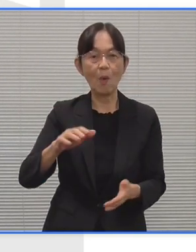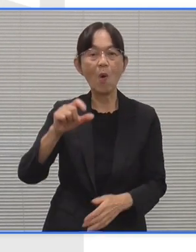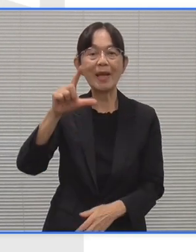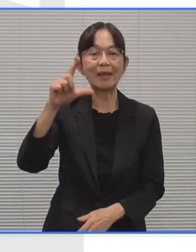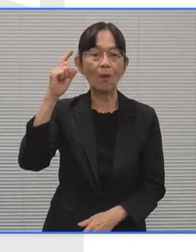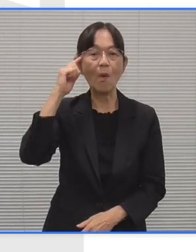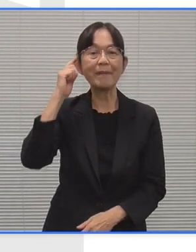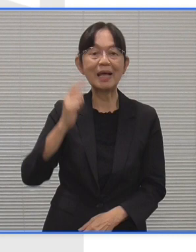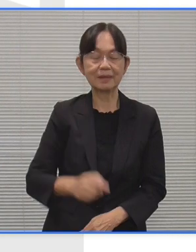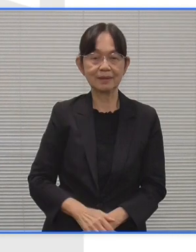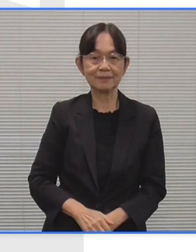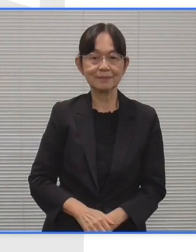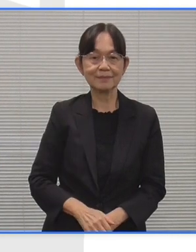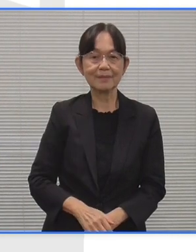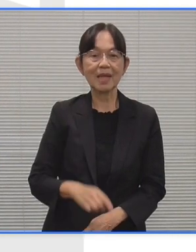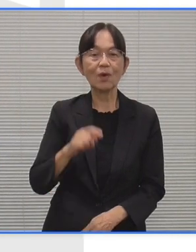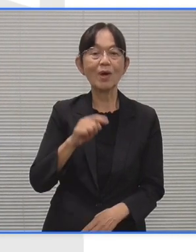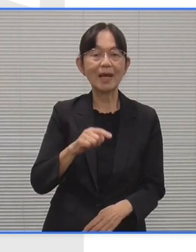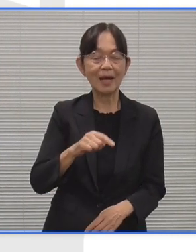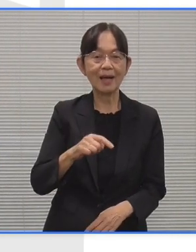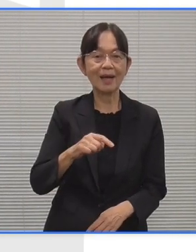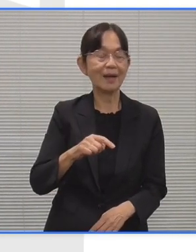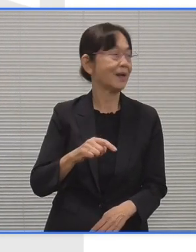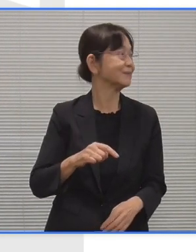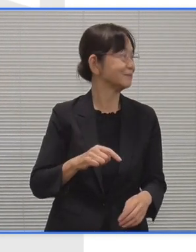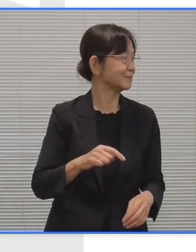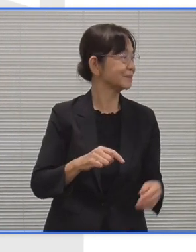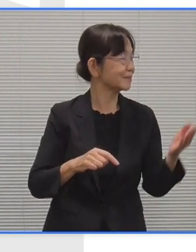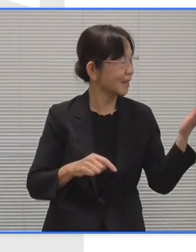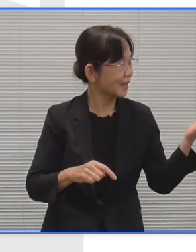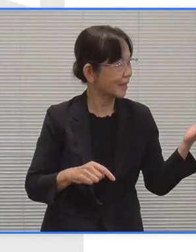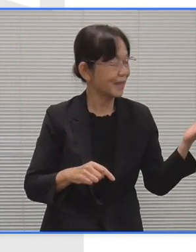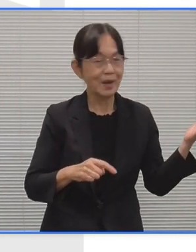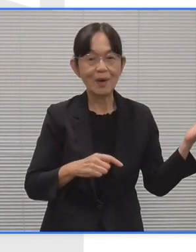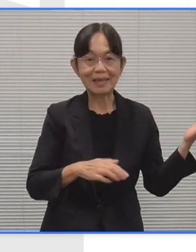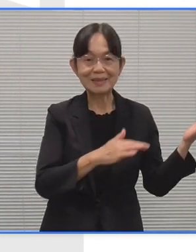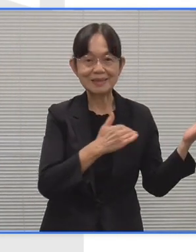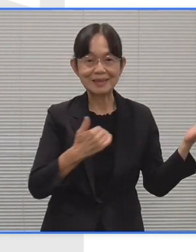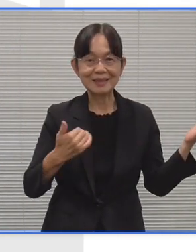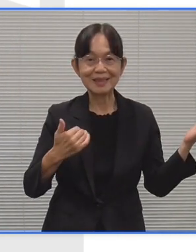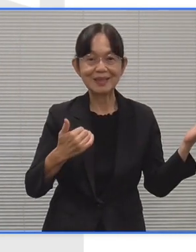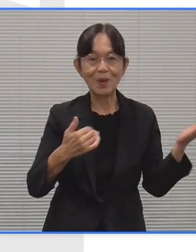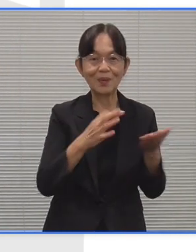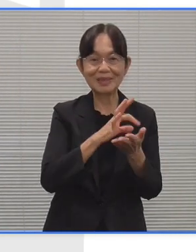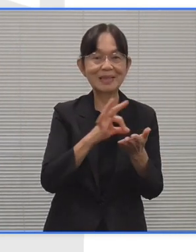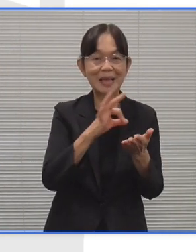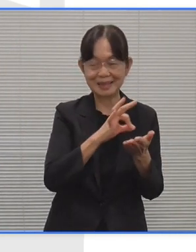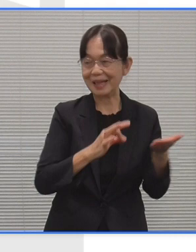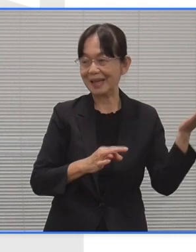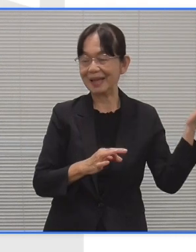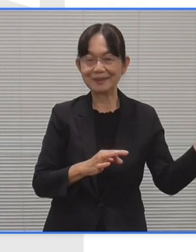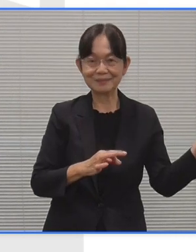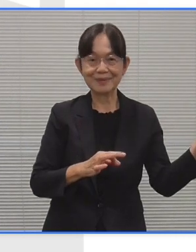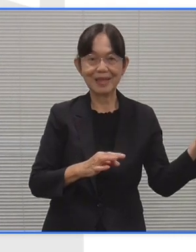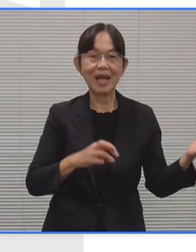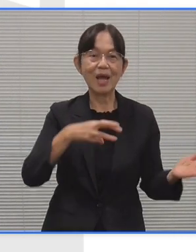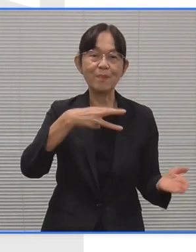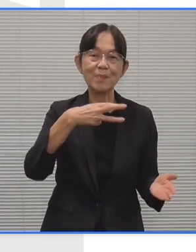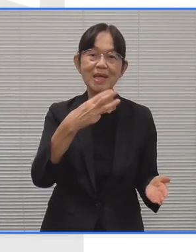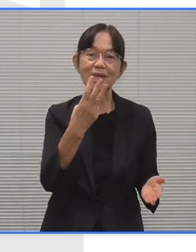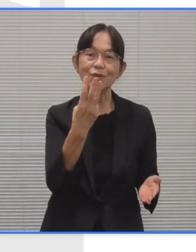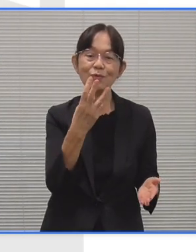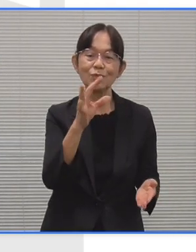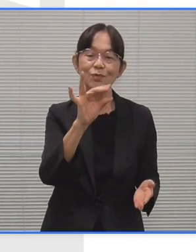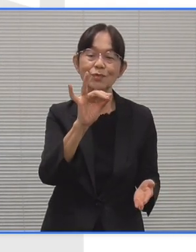思います。ちなみにこれが私をちょっとモチーフにしてくれて、ミユッキーという名前